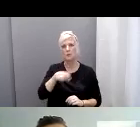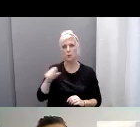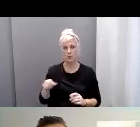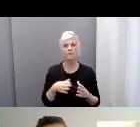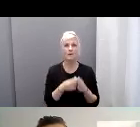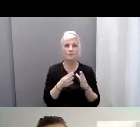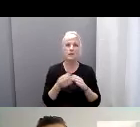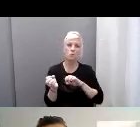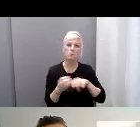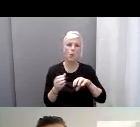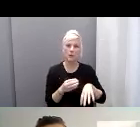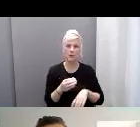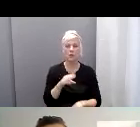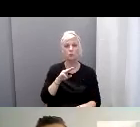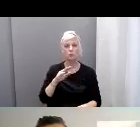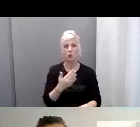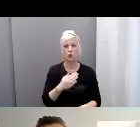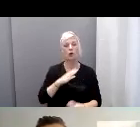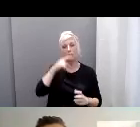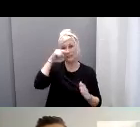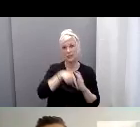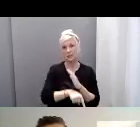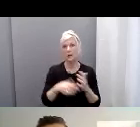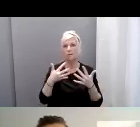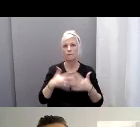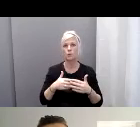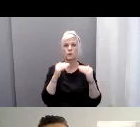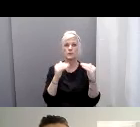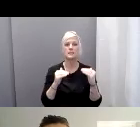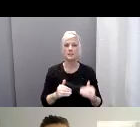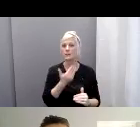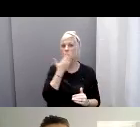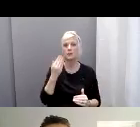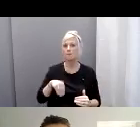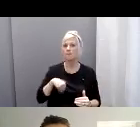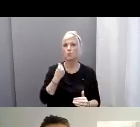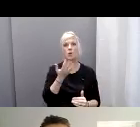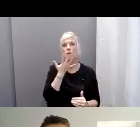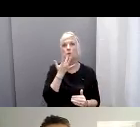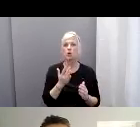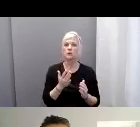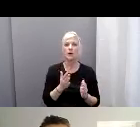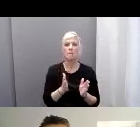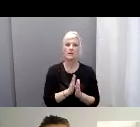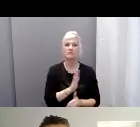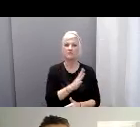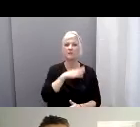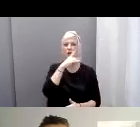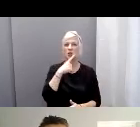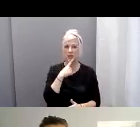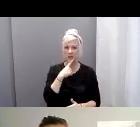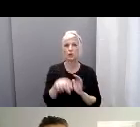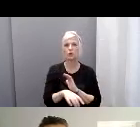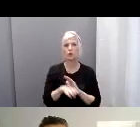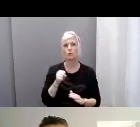My, som har en intellektuell funktionsnedsättning, har inte vågat prata med sina föräldrar om problem med sin pojkvän som hon annars brukar